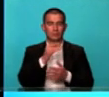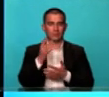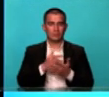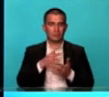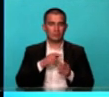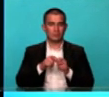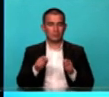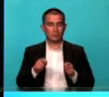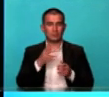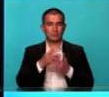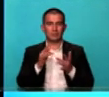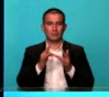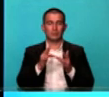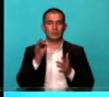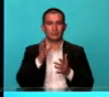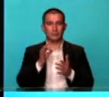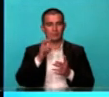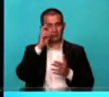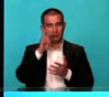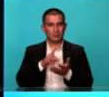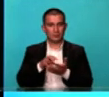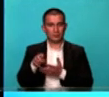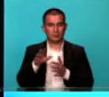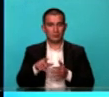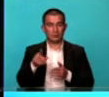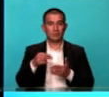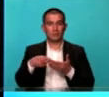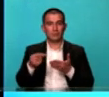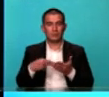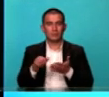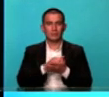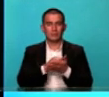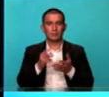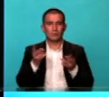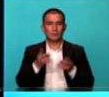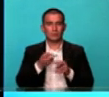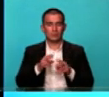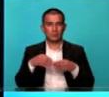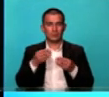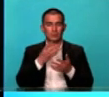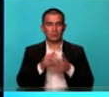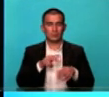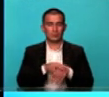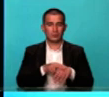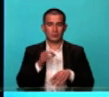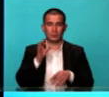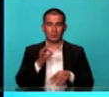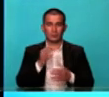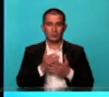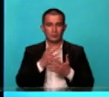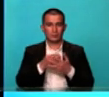va elektron raqamli imzo kalitining sertifikatini olish uchun soliq xizmatlari